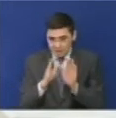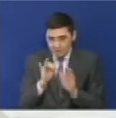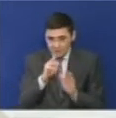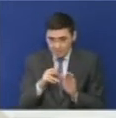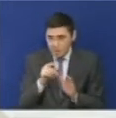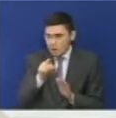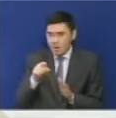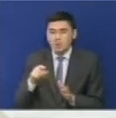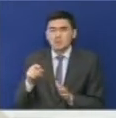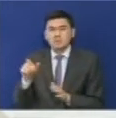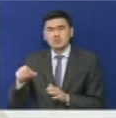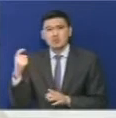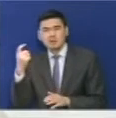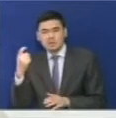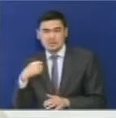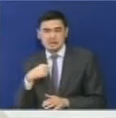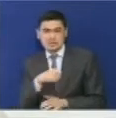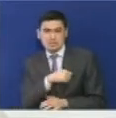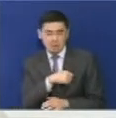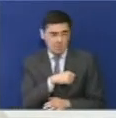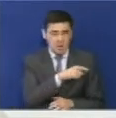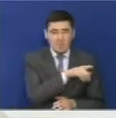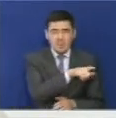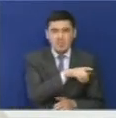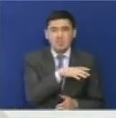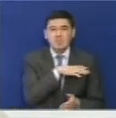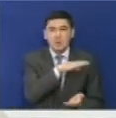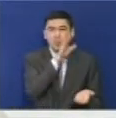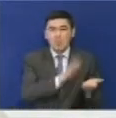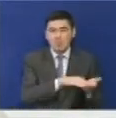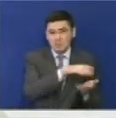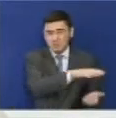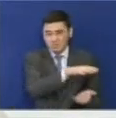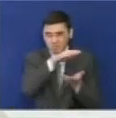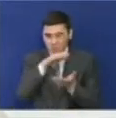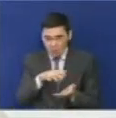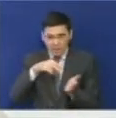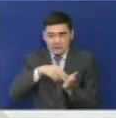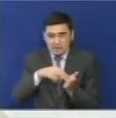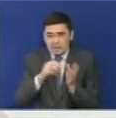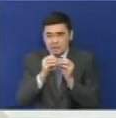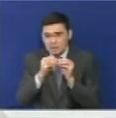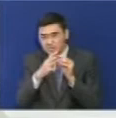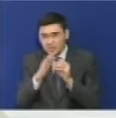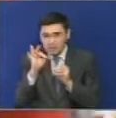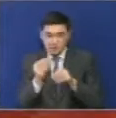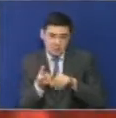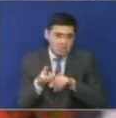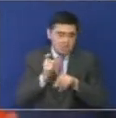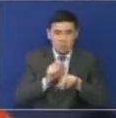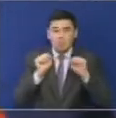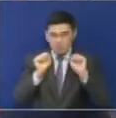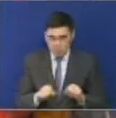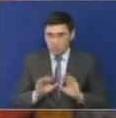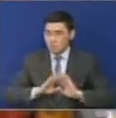үстемесін өндірушінің немесе көтерме жеткізушінің сатып алу бағасынан 15%-дан аспайтын мөлшерде ғана қоса алады.